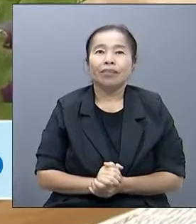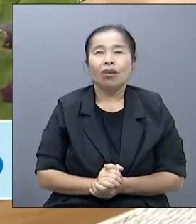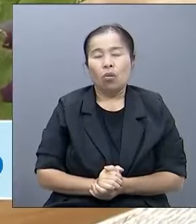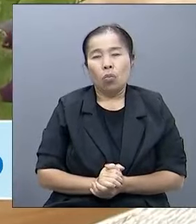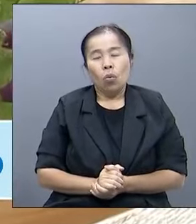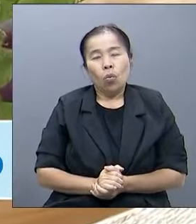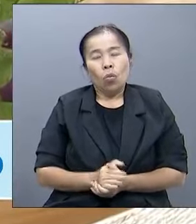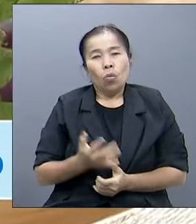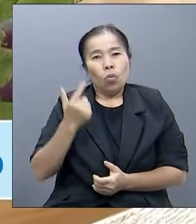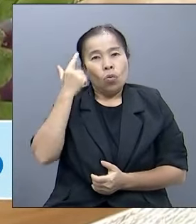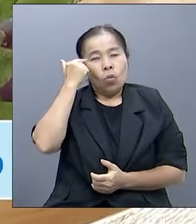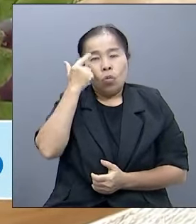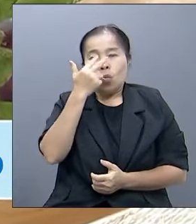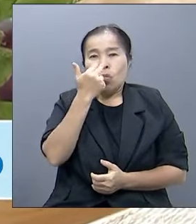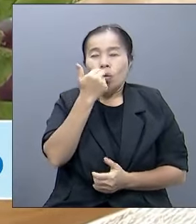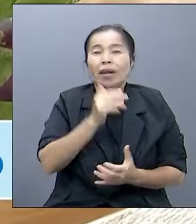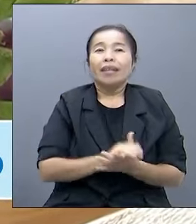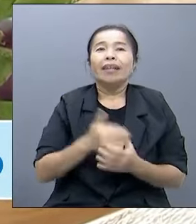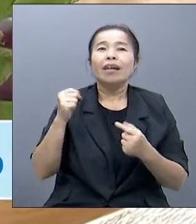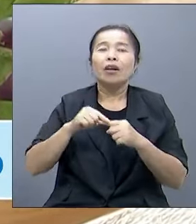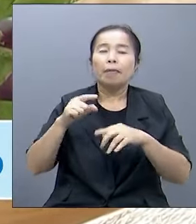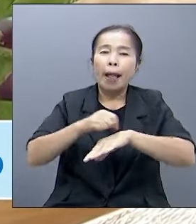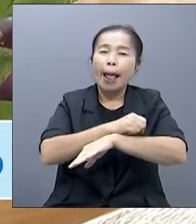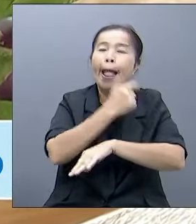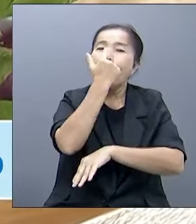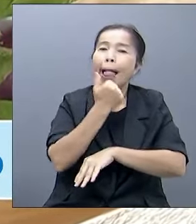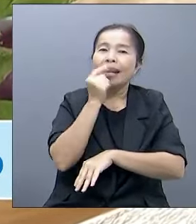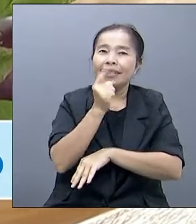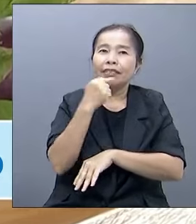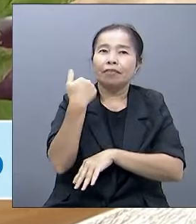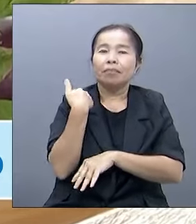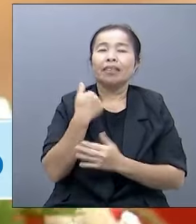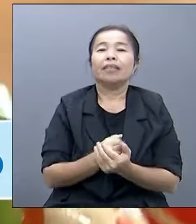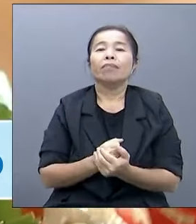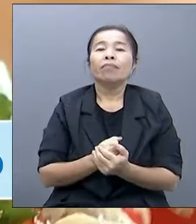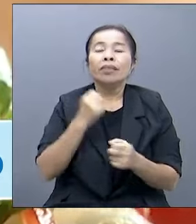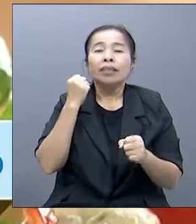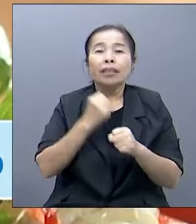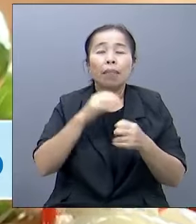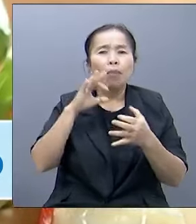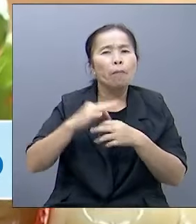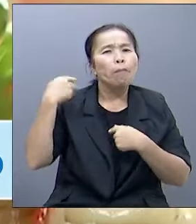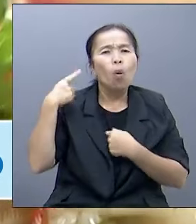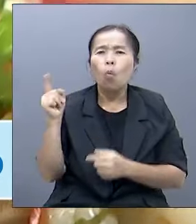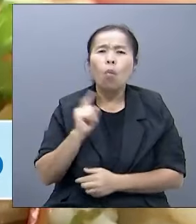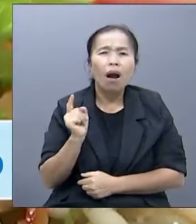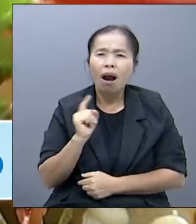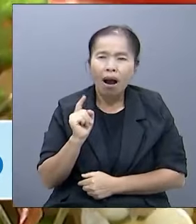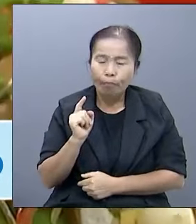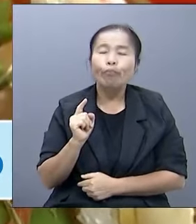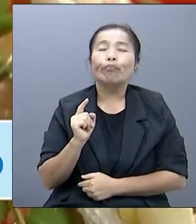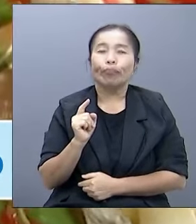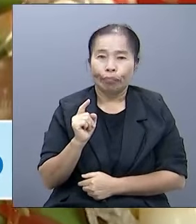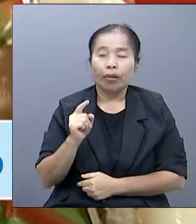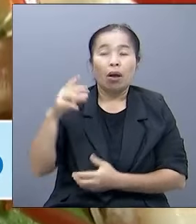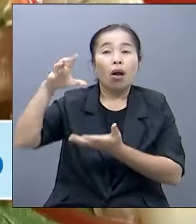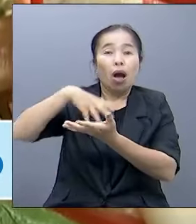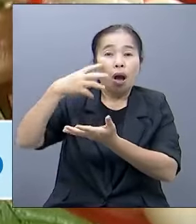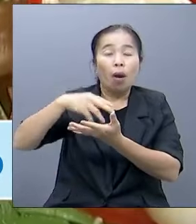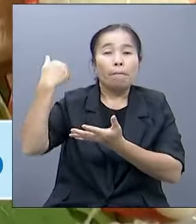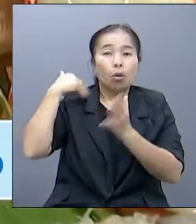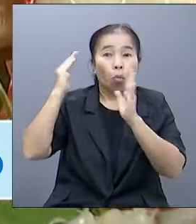คะแซงว่าไข่มดแดงแต่เป็นไข่มดแดงจริงๆค่ะโดยคุณค่าทางโภชนาการของไข่มดแดงนะคะคุณแววตาเอกชาวนานักโภชนา